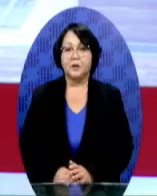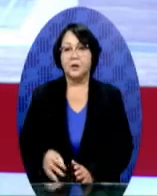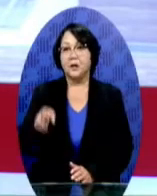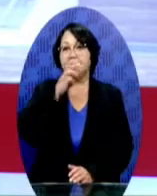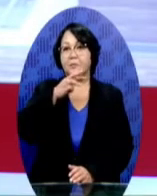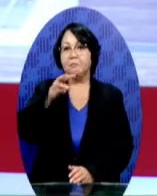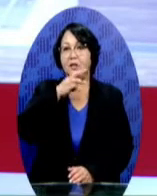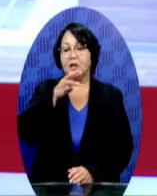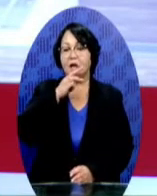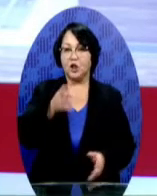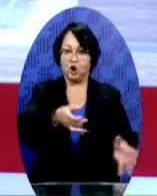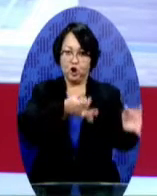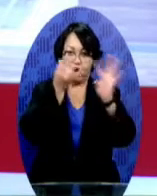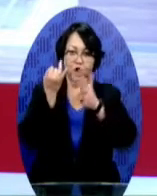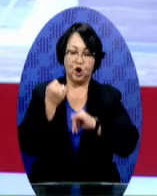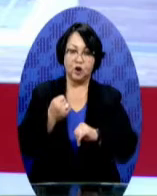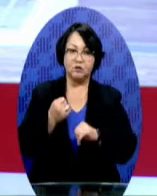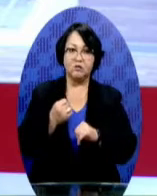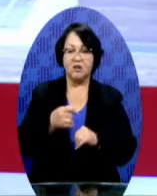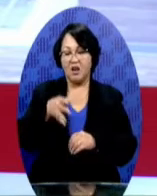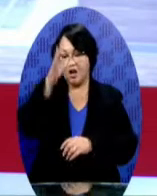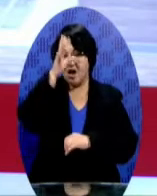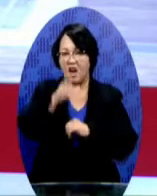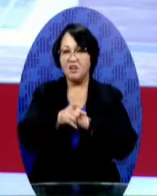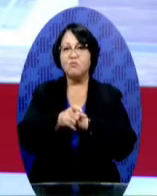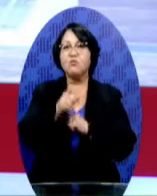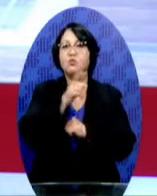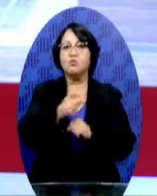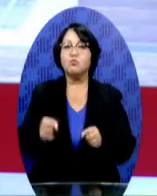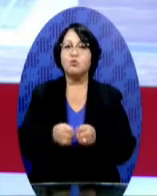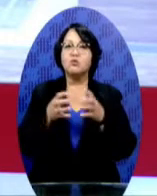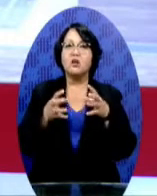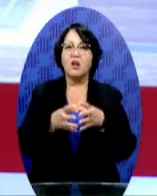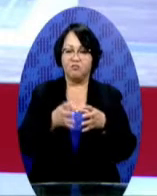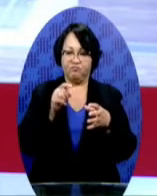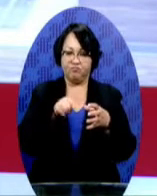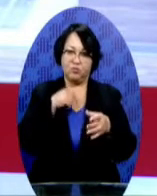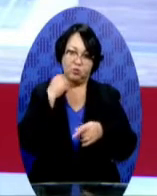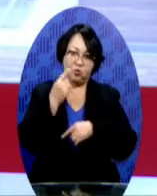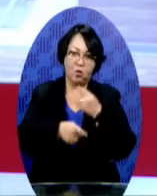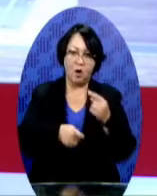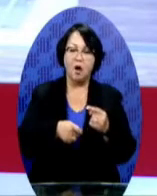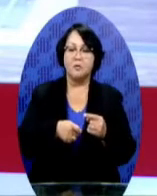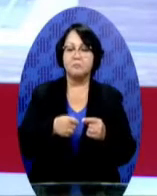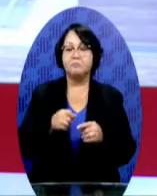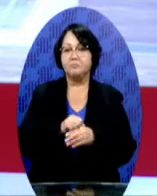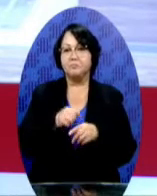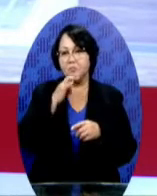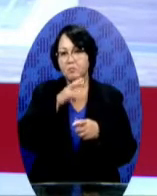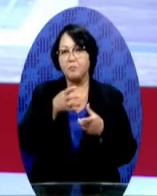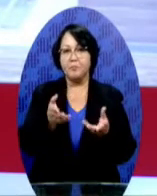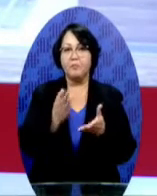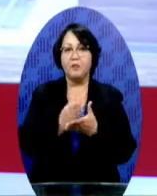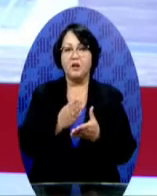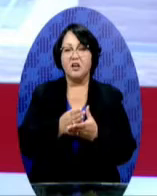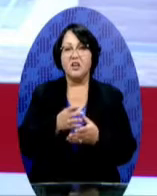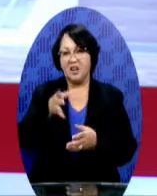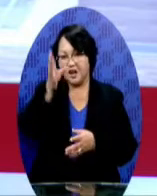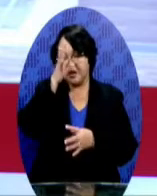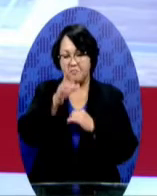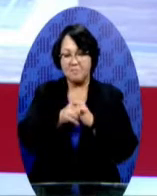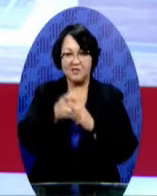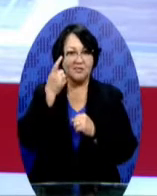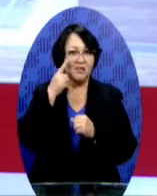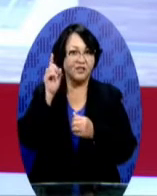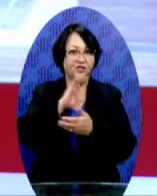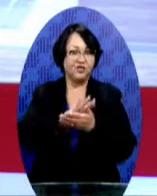Цагаар мэдээллийн хөтөлбөр энэ 7 хоногт эрдэмтдийн бүтээл сэдвийн хүрээнд хөнгөн одоо сурвалжлагыг бэлтгэж үзэж таахан төрж байгаа. Энэ удаа бид эрдэмтдийн инновацийн гэсэн шинэ бүтээлийг